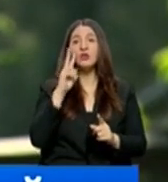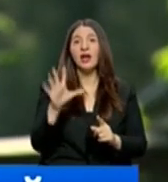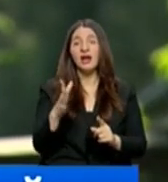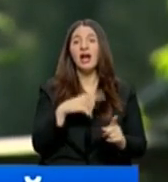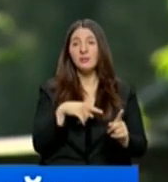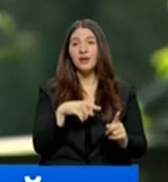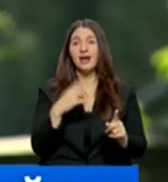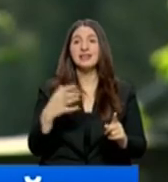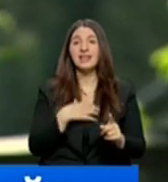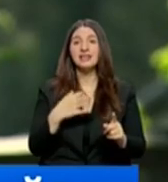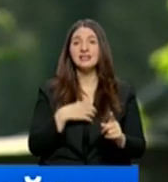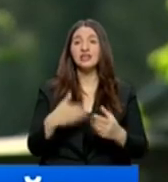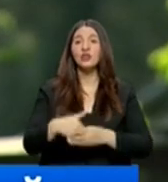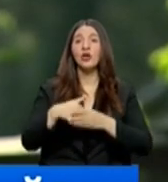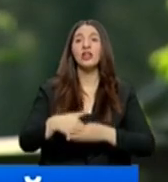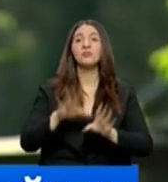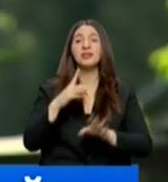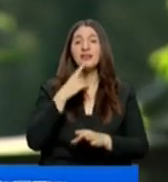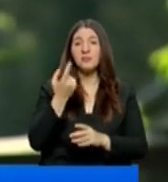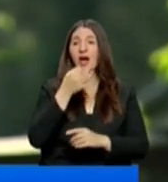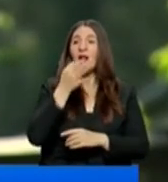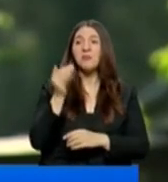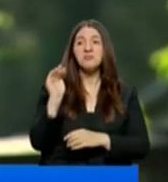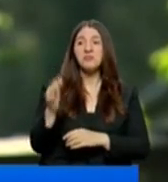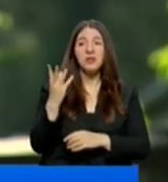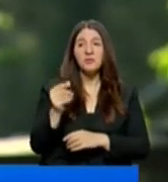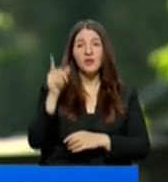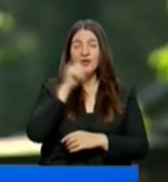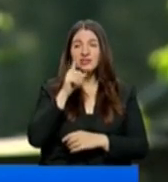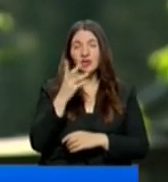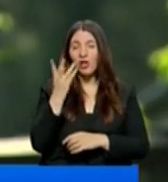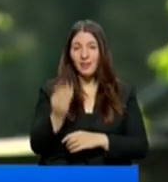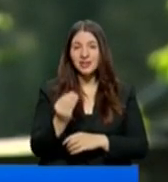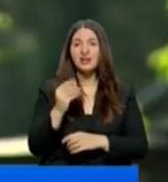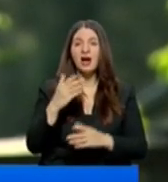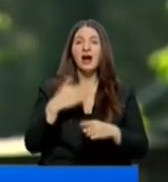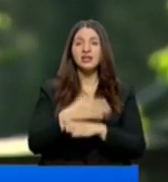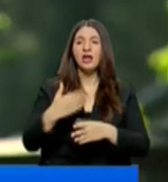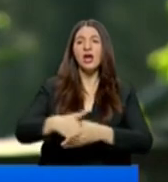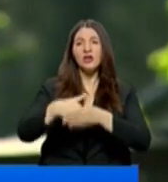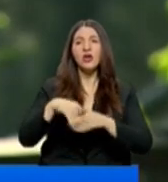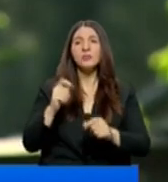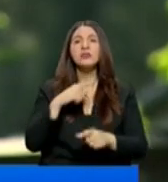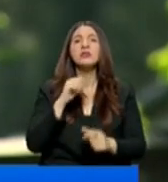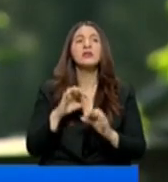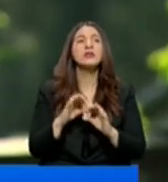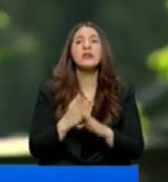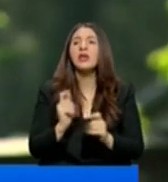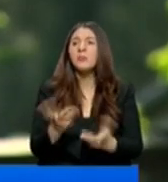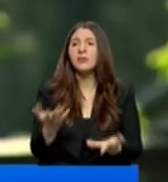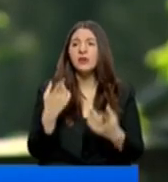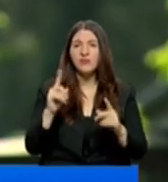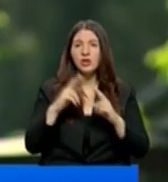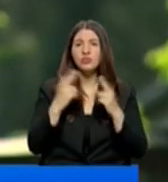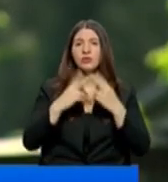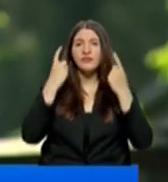galiba kendisine tokalaşmadılar diye bir haber gelmiş olabilir. O nedenle de olabilir. Aslında tokalaşırız tabii. Niye tokalaşmayalım? Farklı